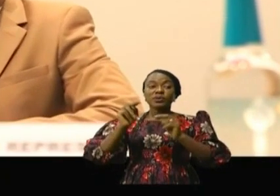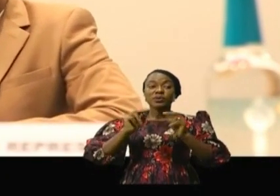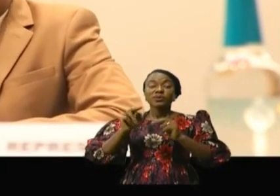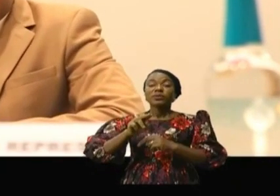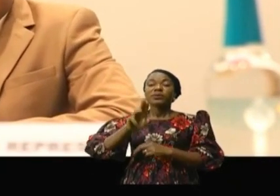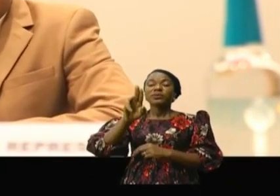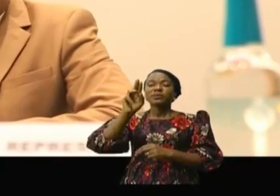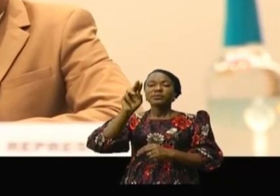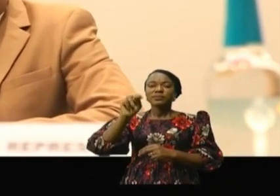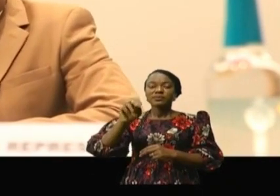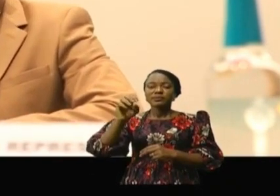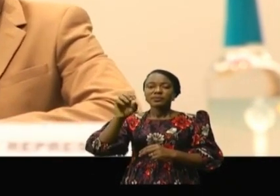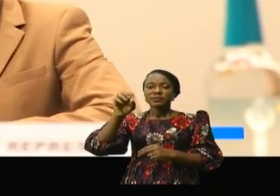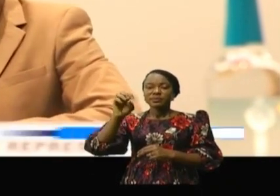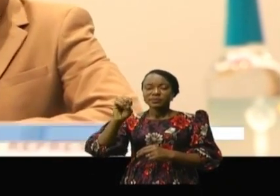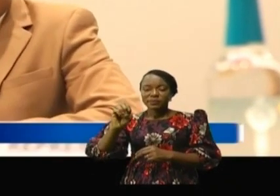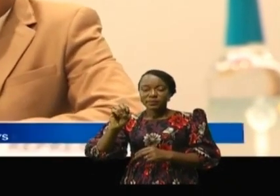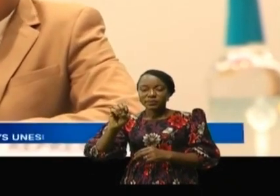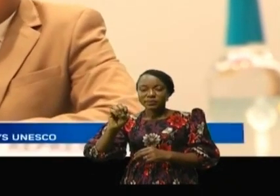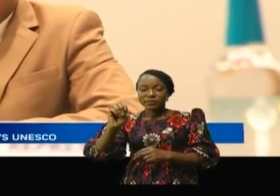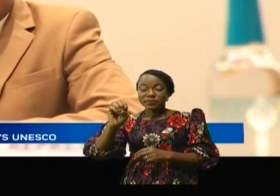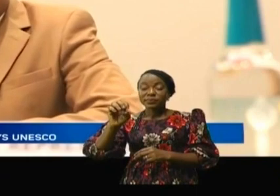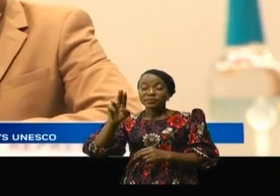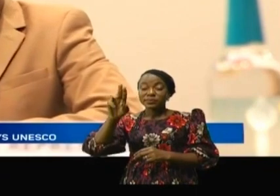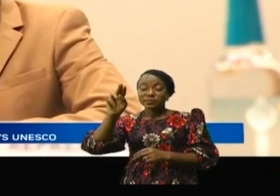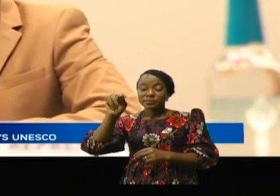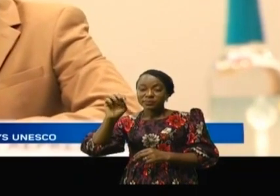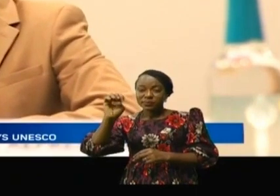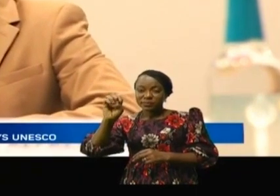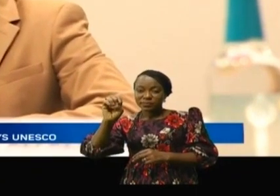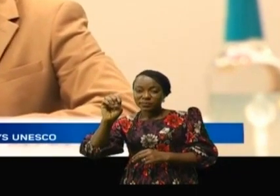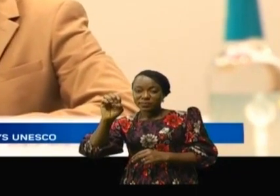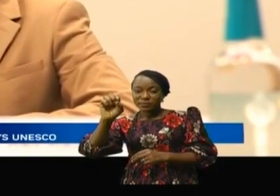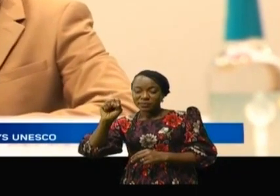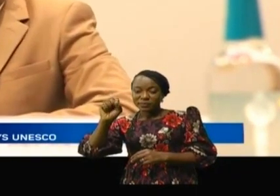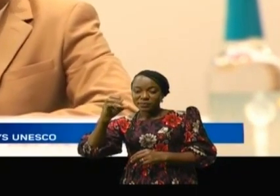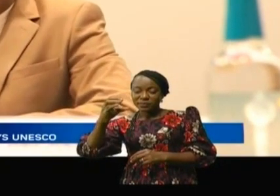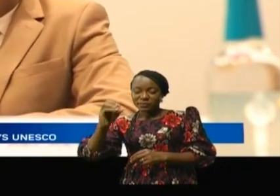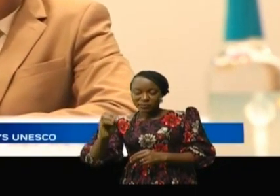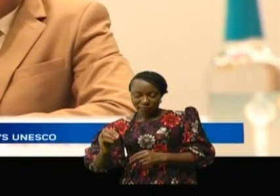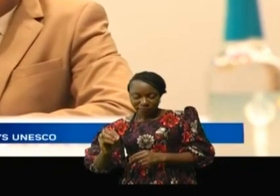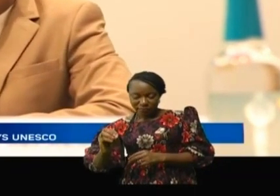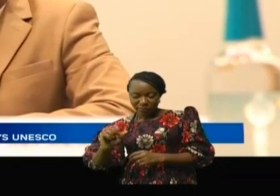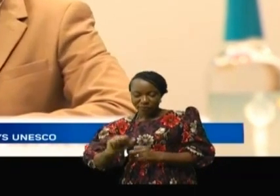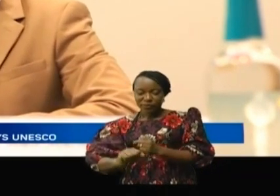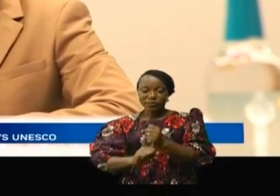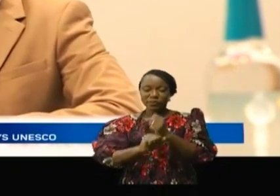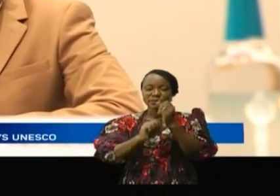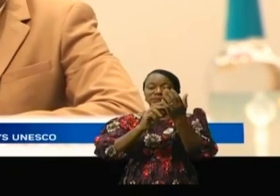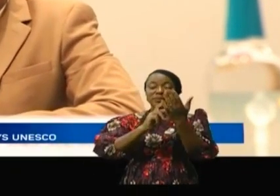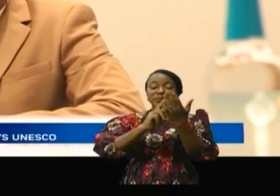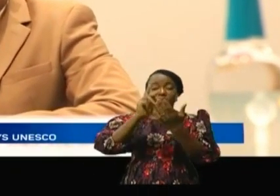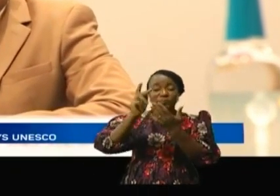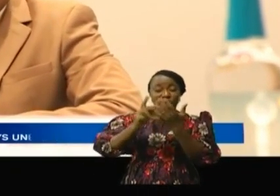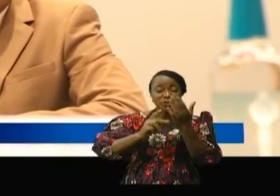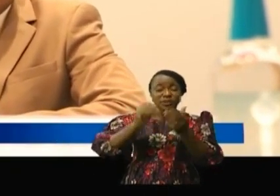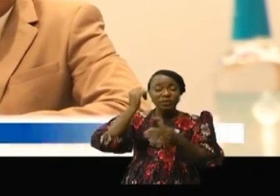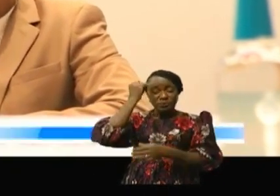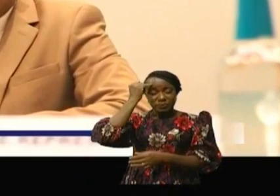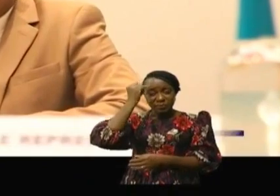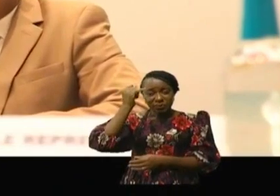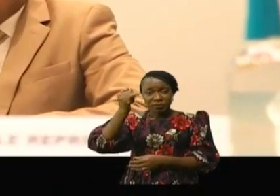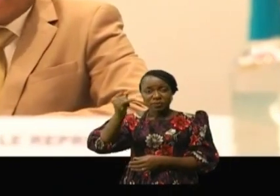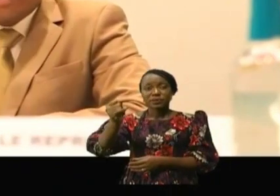nous soutenons un processus conduisant à un engagement régional de haut niveau